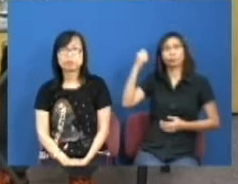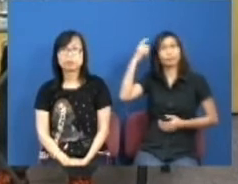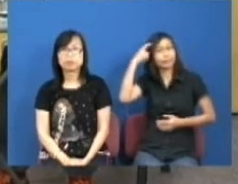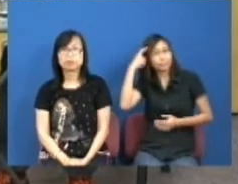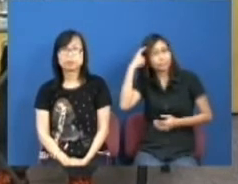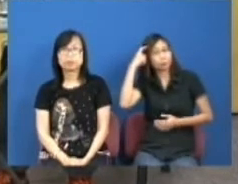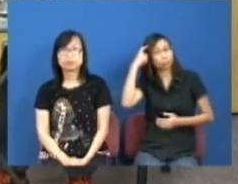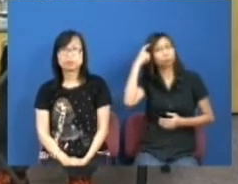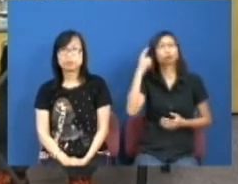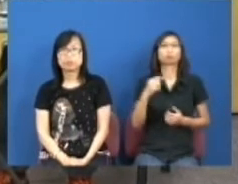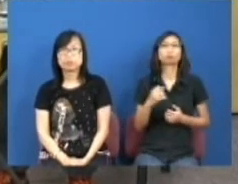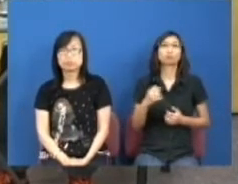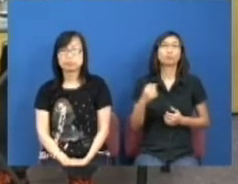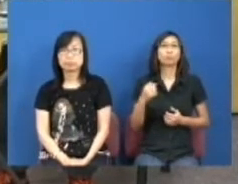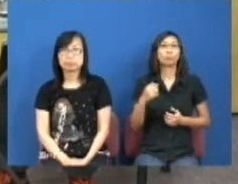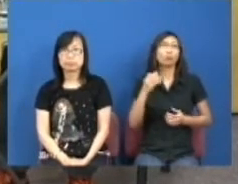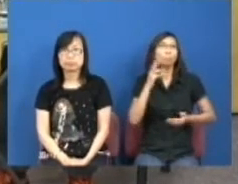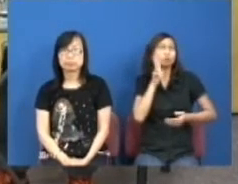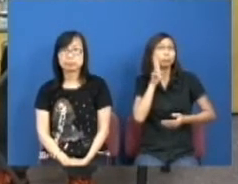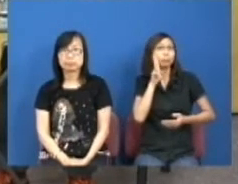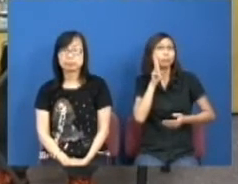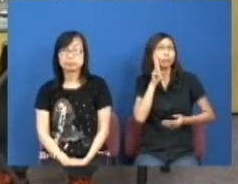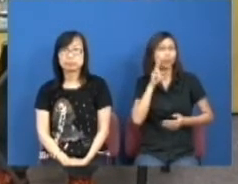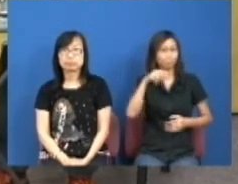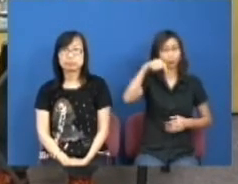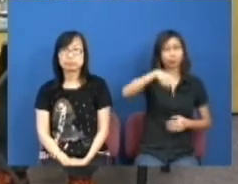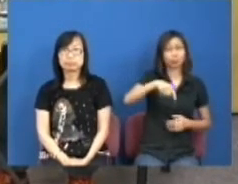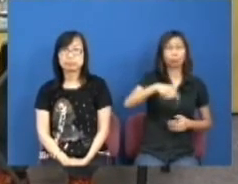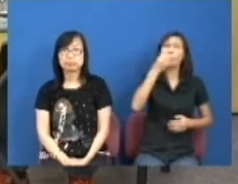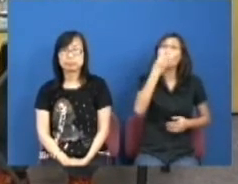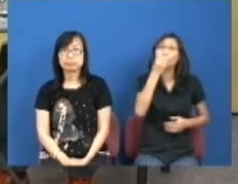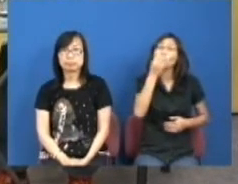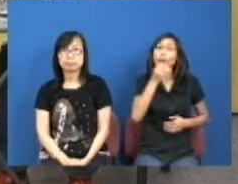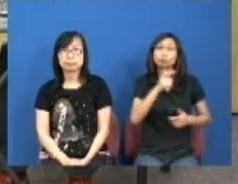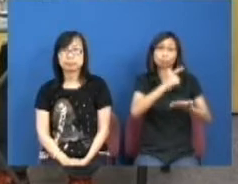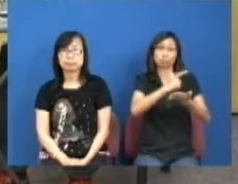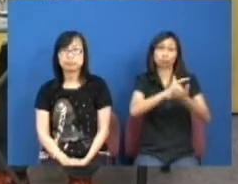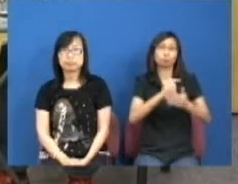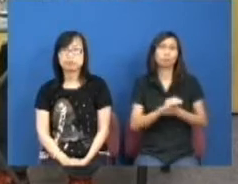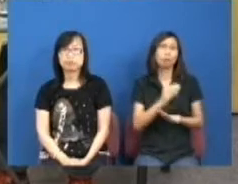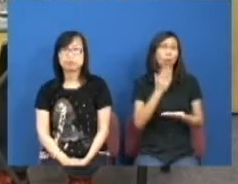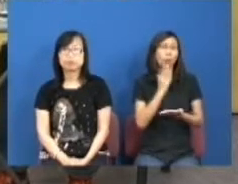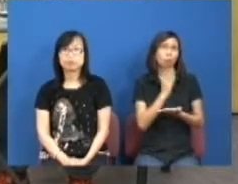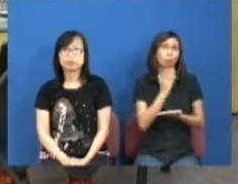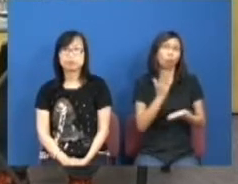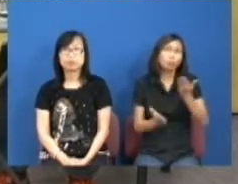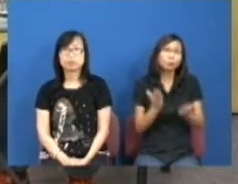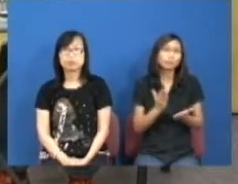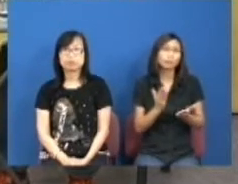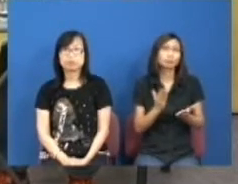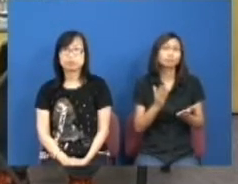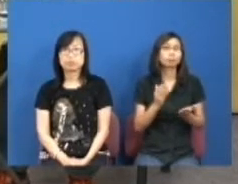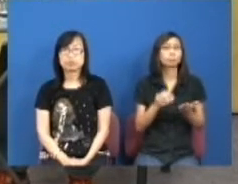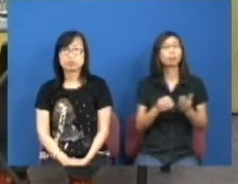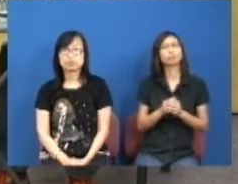是很本土意識的，我很強本土意識，即係你任何政策或者任何的一啲舉動，你是